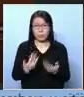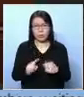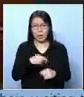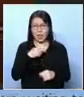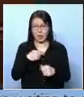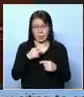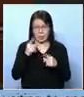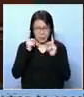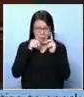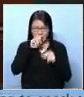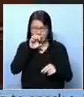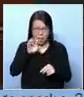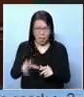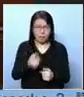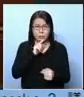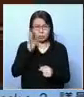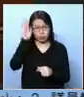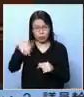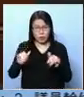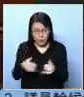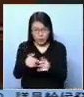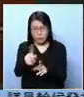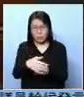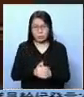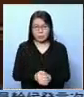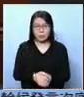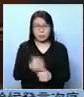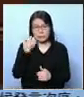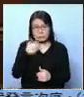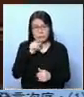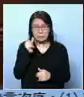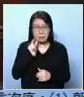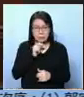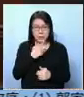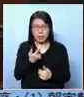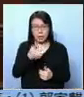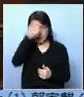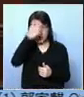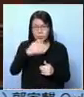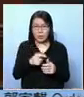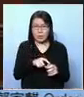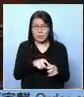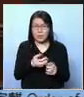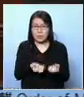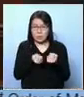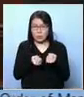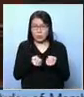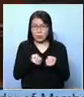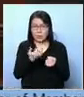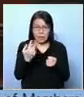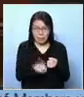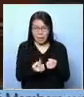口大罵？日後點樣相見呢？你仲面懵懵？民主黨仲收人哋幾萬蚊，你退唔退